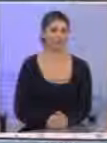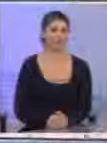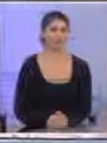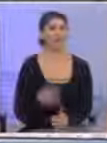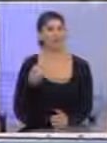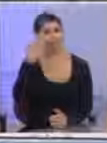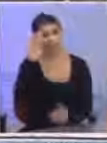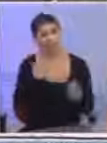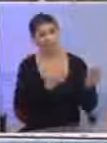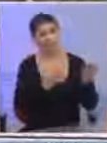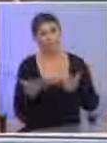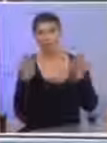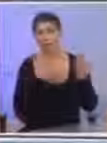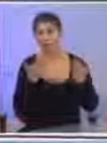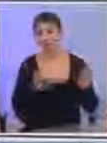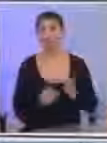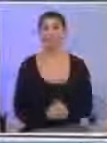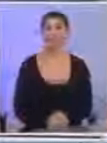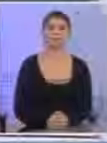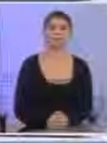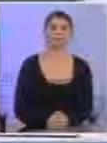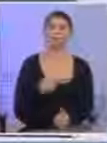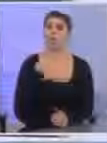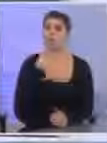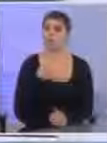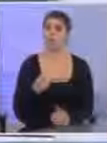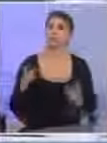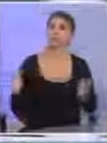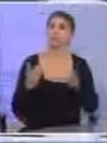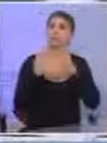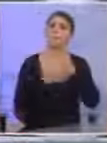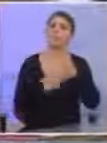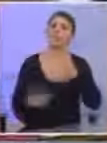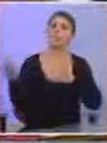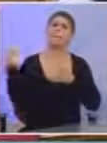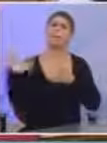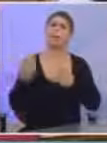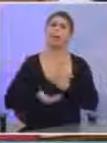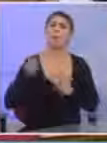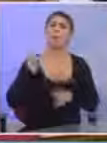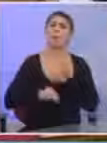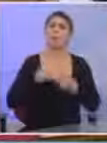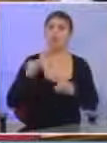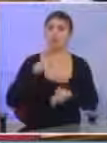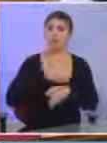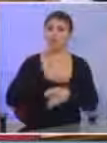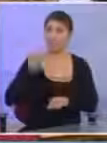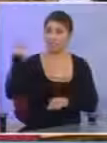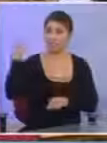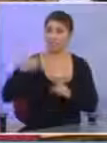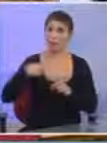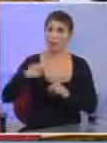μου τους μαθητές. Όπως σας έλεγα, παρά τις ποικίλες παλιές προεκλογικές δεσμεύσεις σας, μετά τον